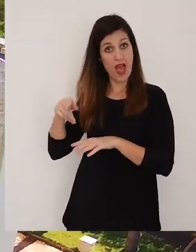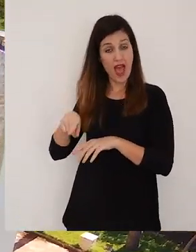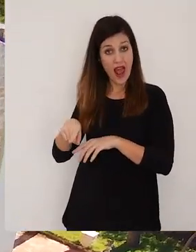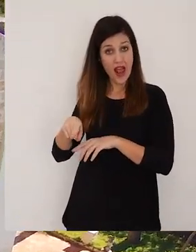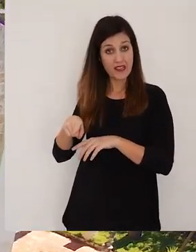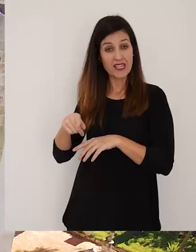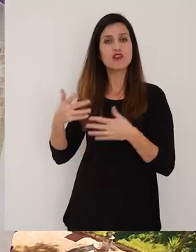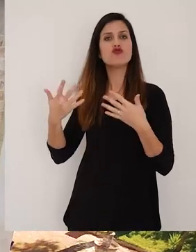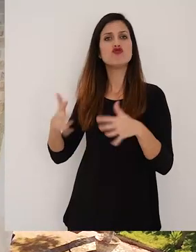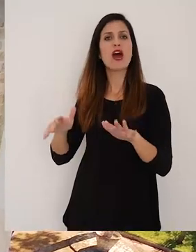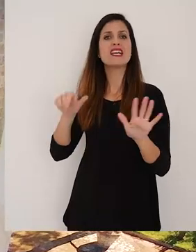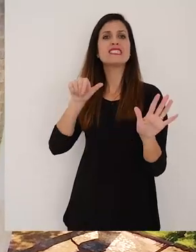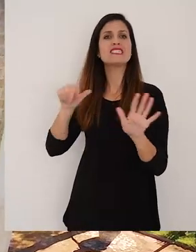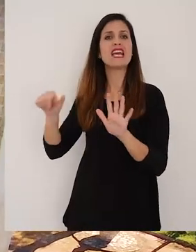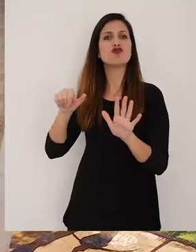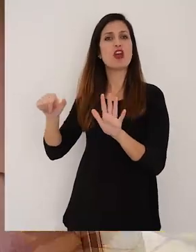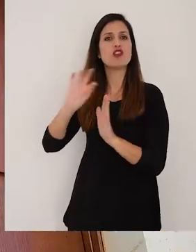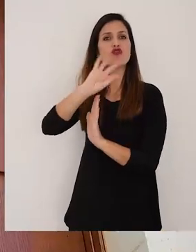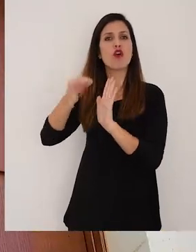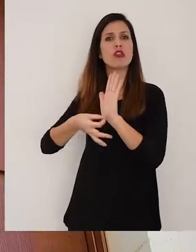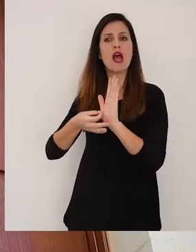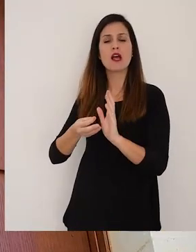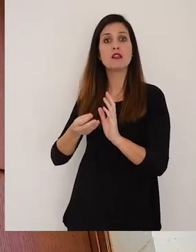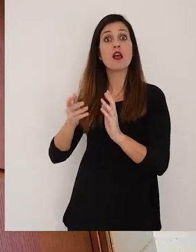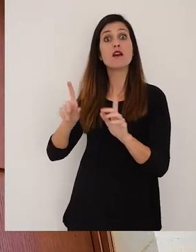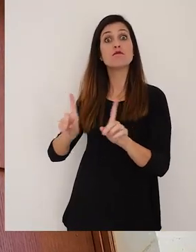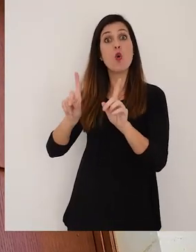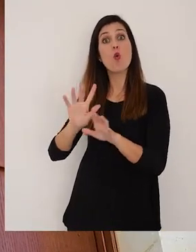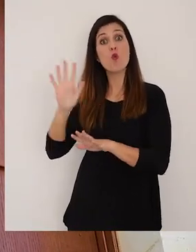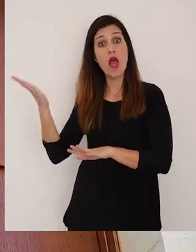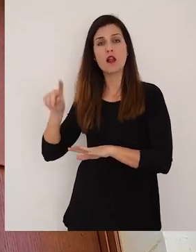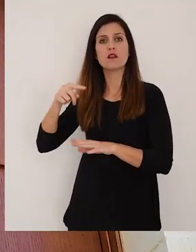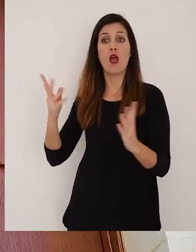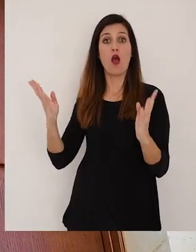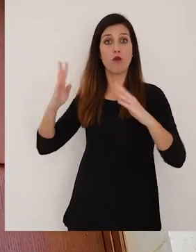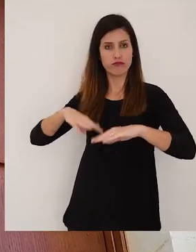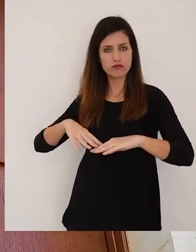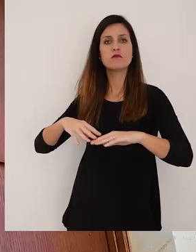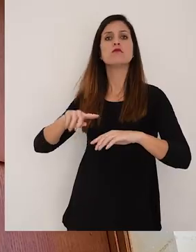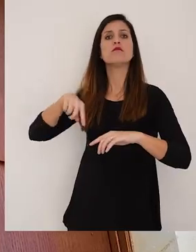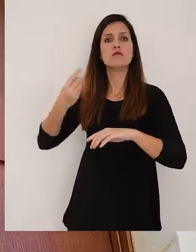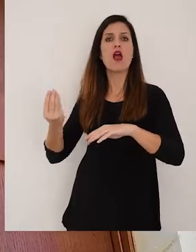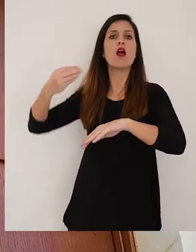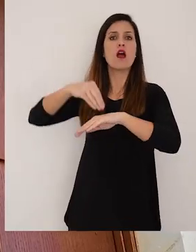del Seicento, come attesta la visita pastorale dell'arcivescovo trentino De Morva.